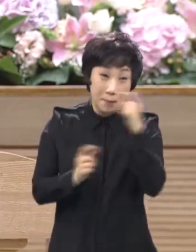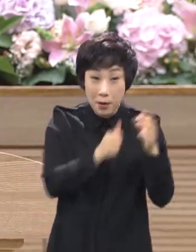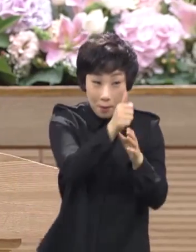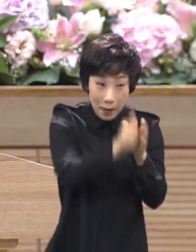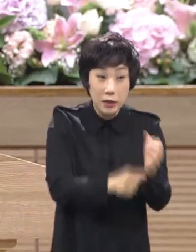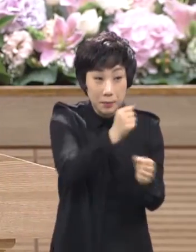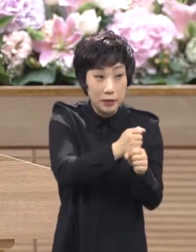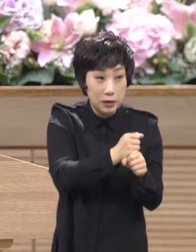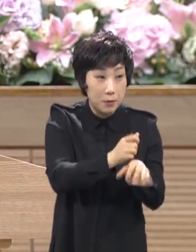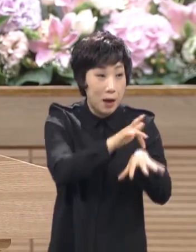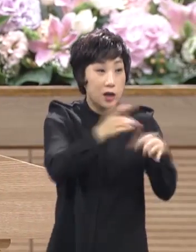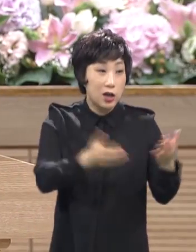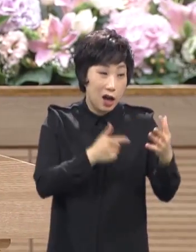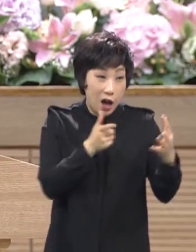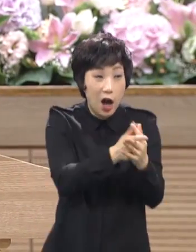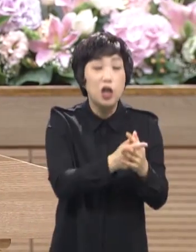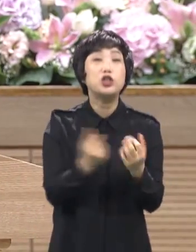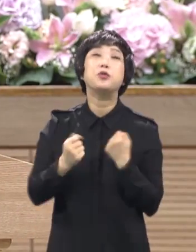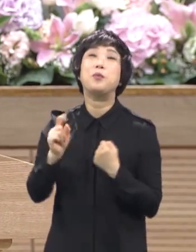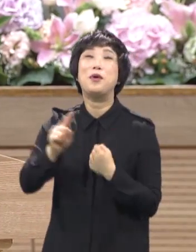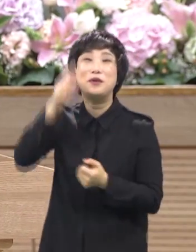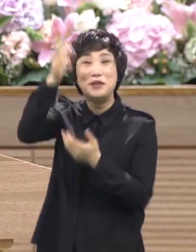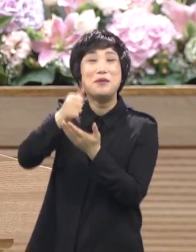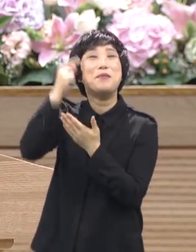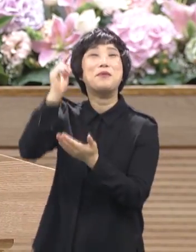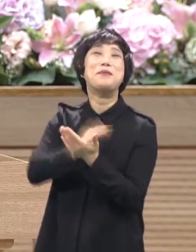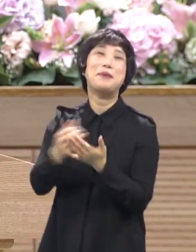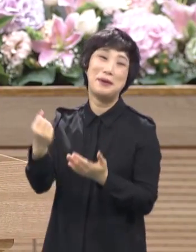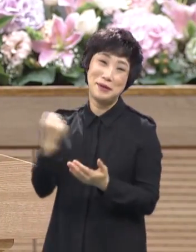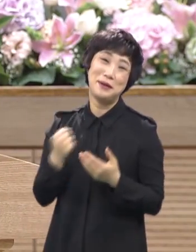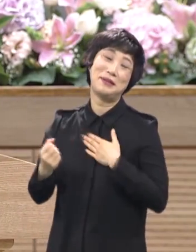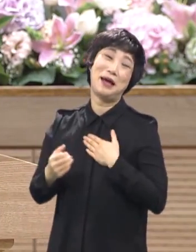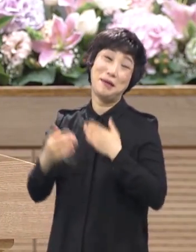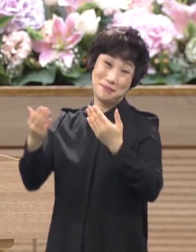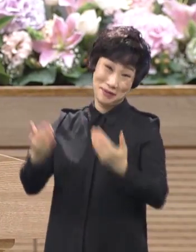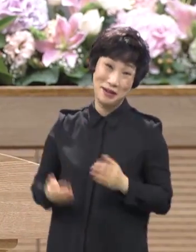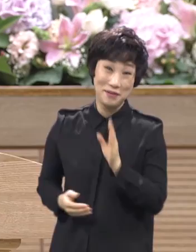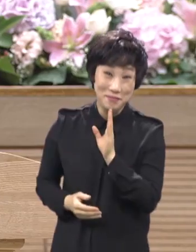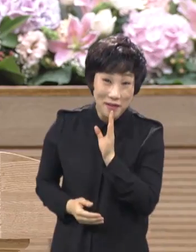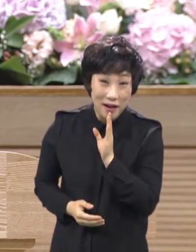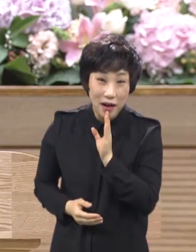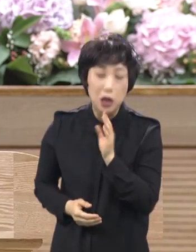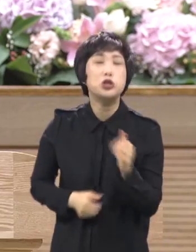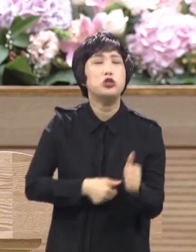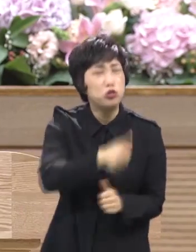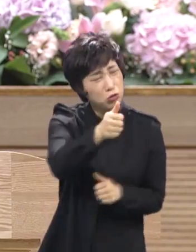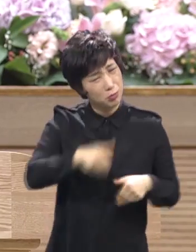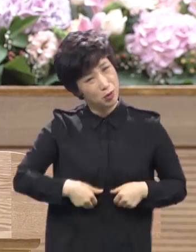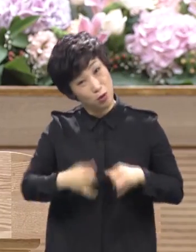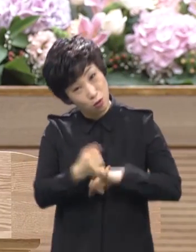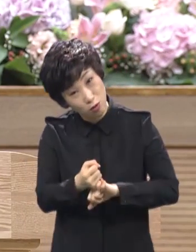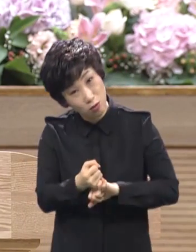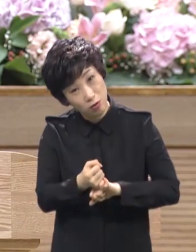미혹하는 놈을 아는 능력을 성령의 분별력으로 주었으니 이겨야 한다.